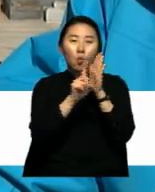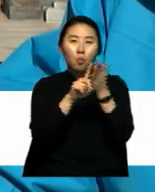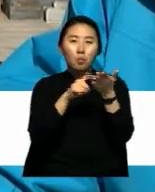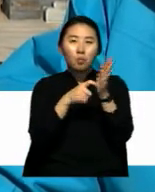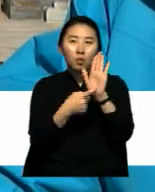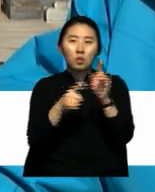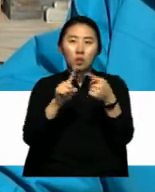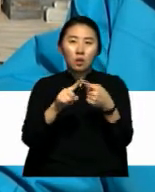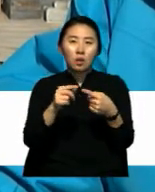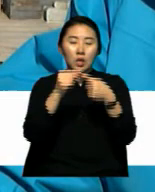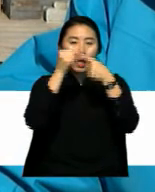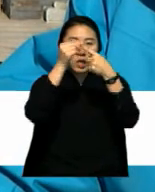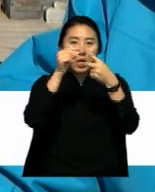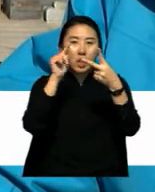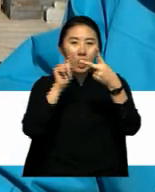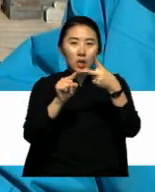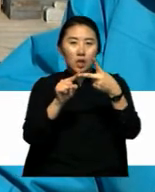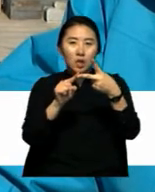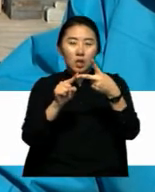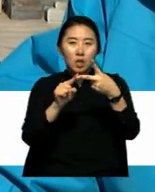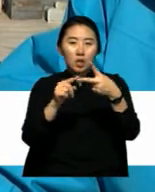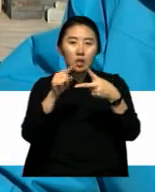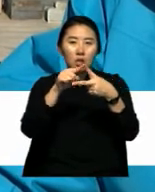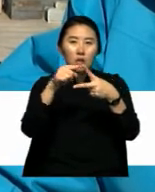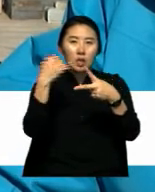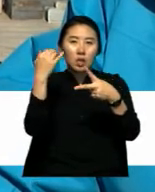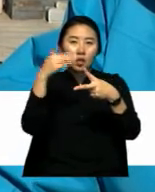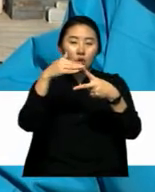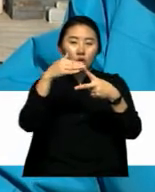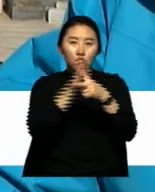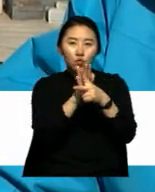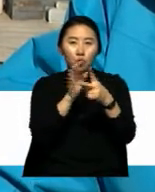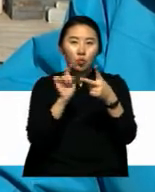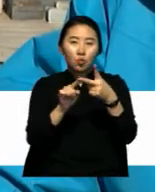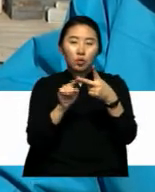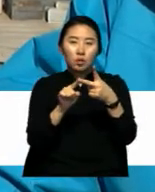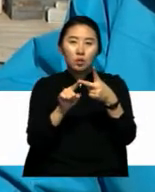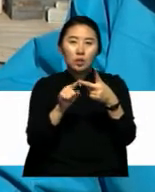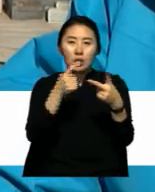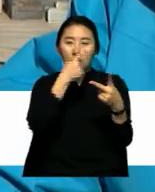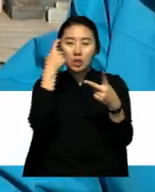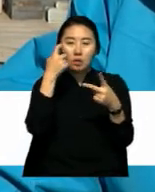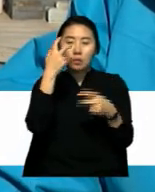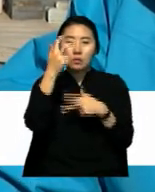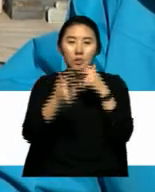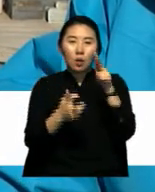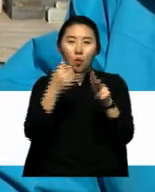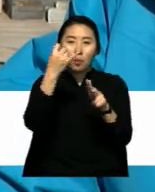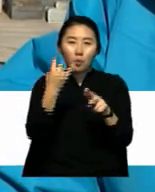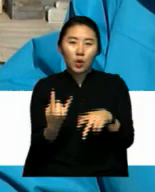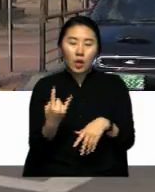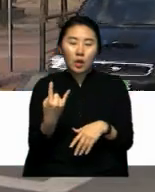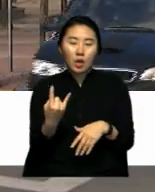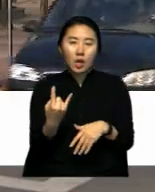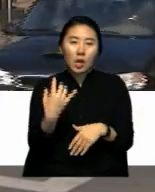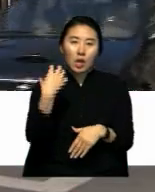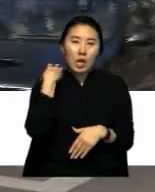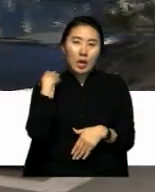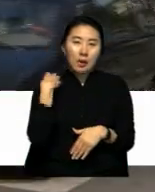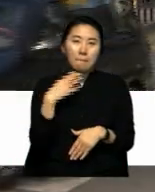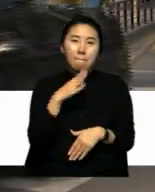대로 1순위자와 협약이 결렬됐으면 차순위자인 기념사업회와 몽양 여운전